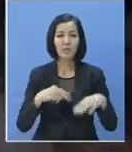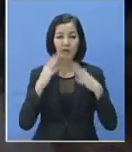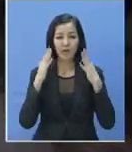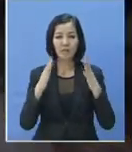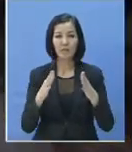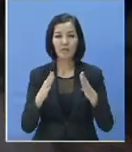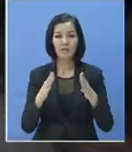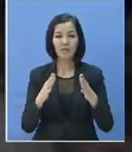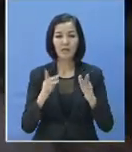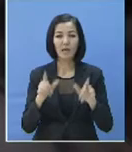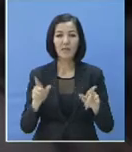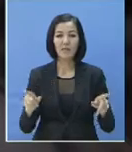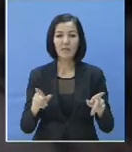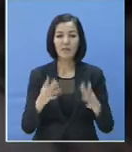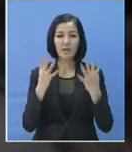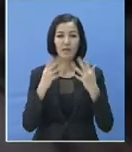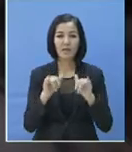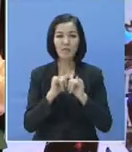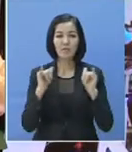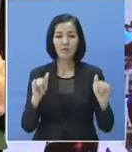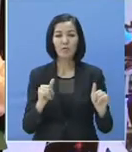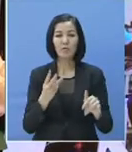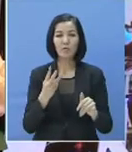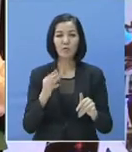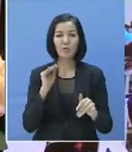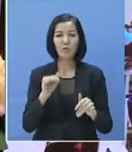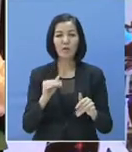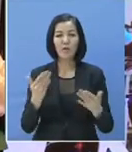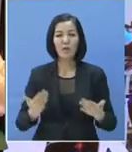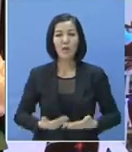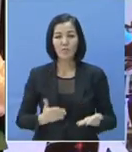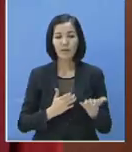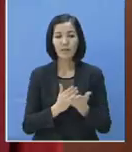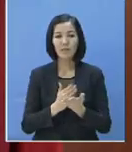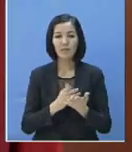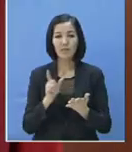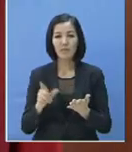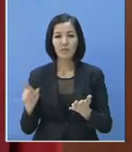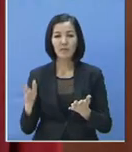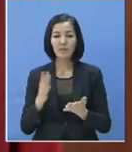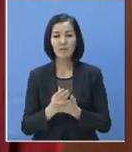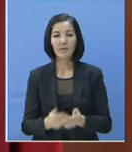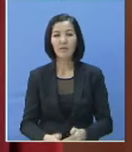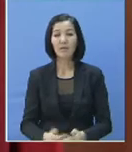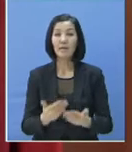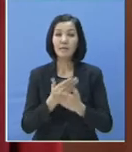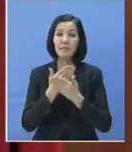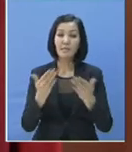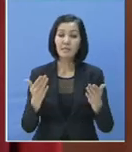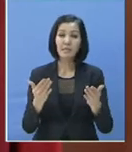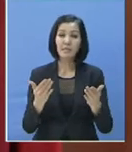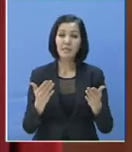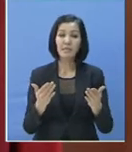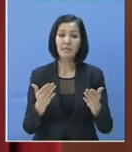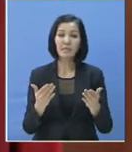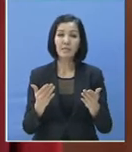мамандар саны артуда. Бүгінде бір ғана Алматы облысында 3000-нан аса әлеуметтік қызметкер бар. Қызметкеріңіздің сіздердің асқан